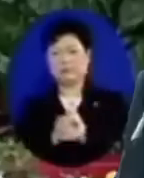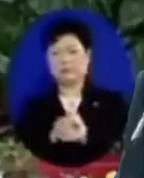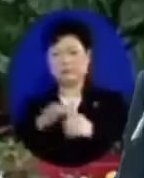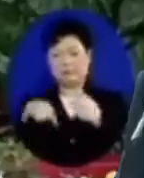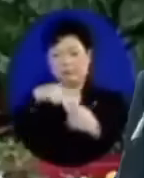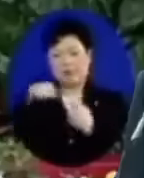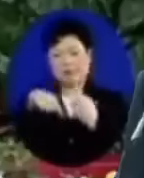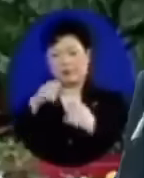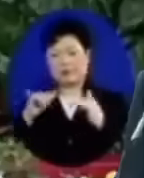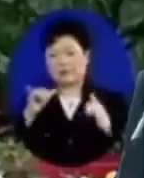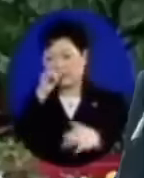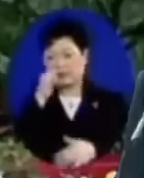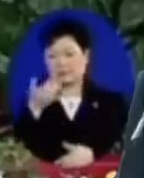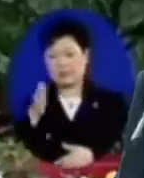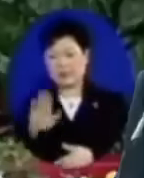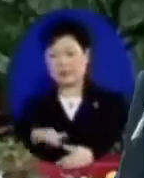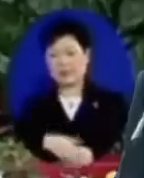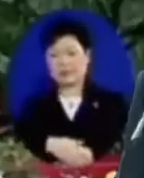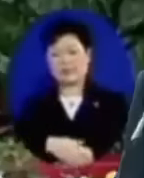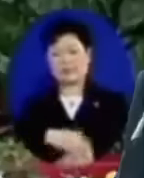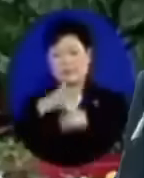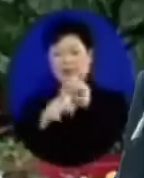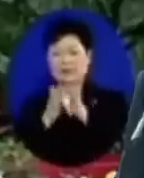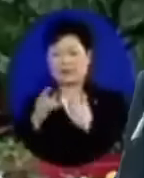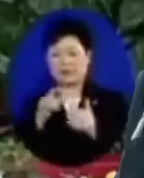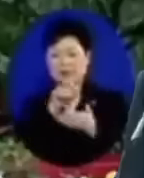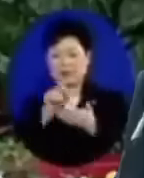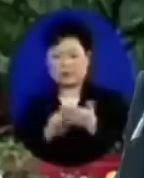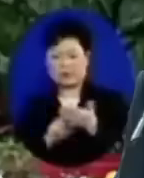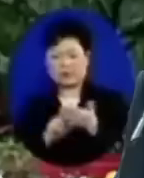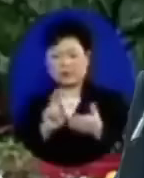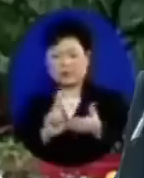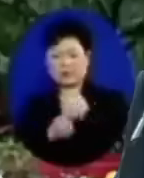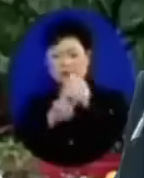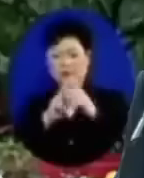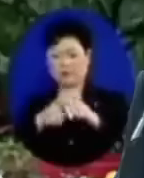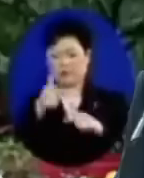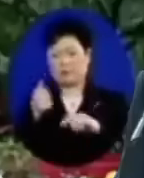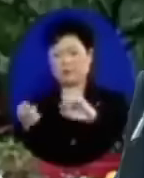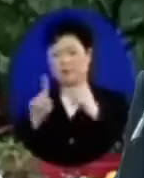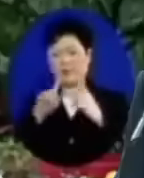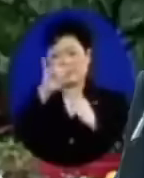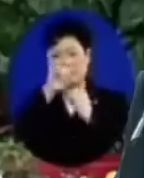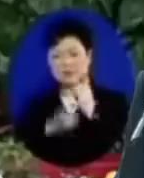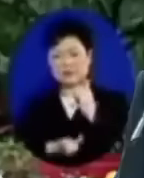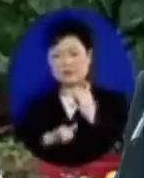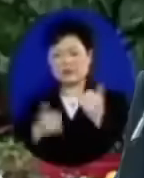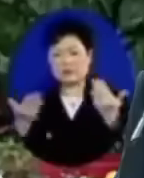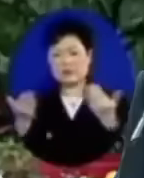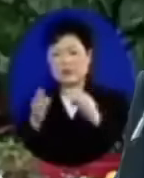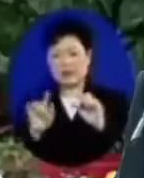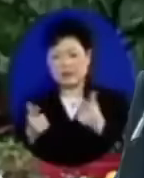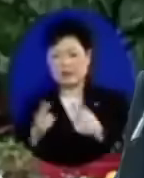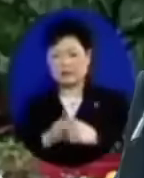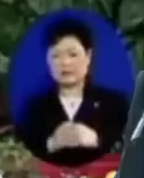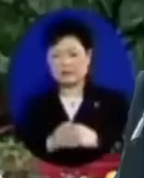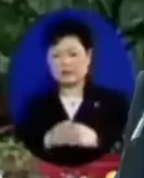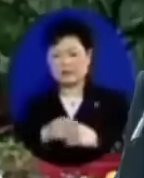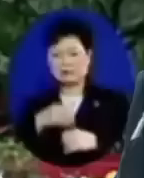변명하는 사람들이 있는데 이들은 성경에 기록된 기적이나 예수님의 부활은 역사적인 사실이 아니라